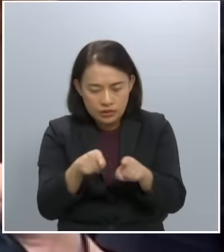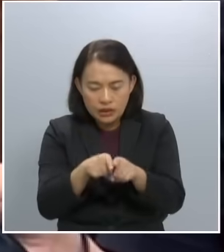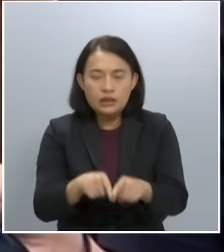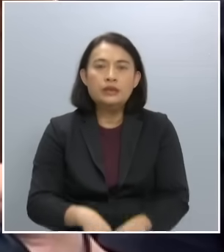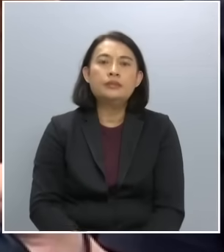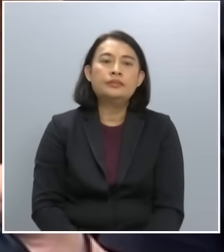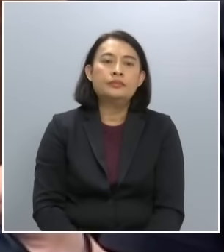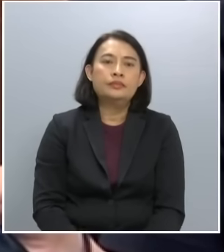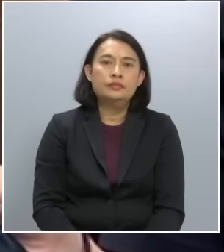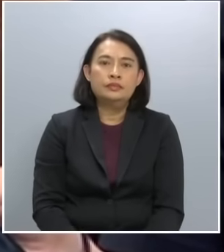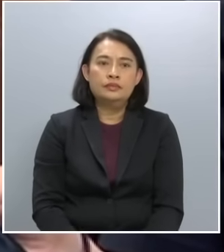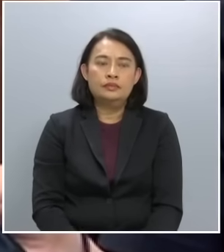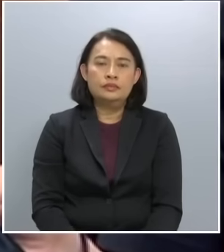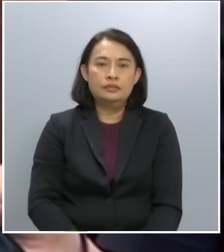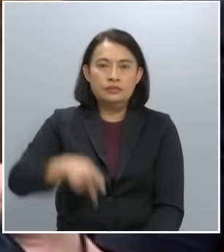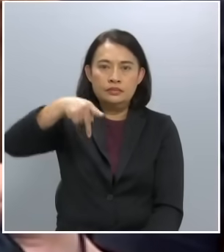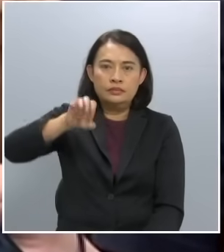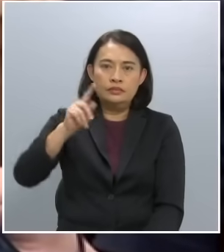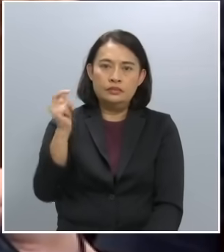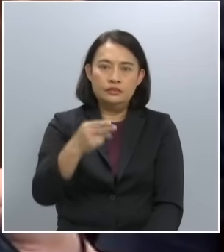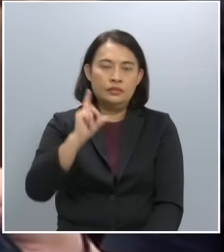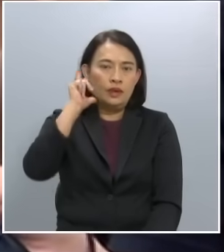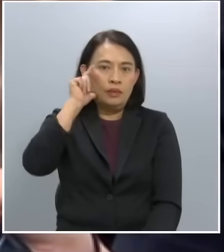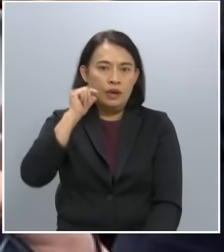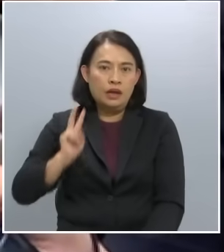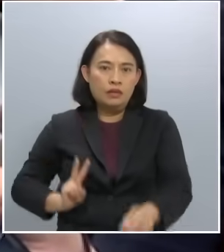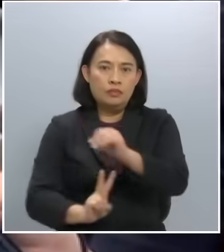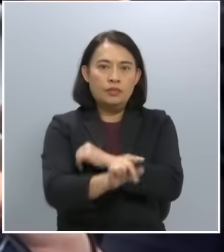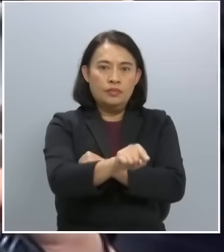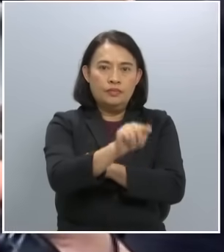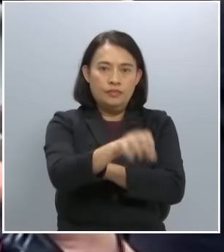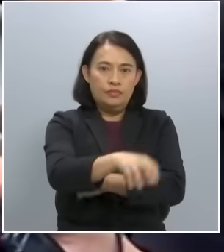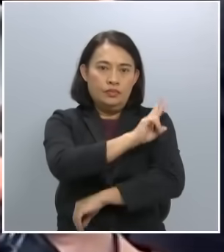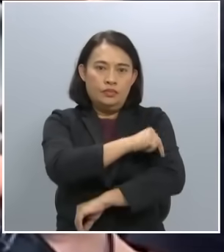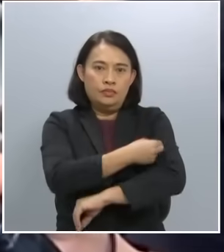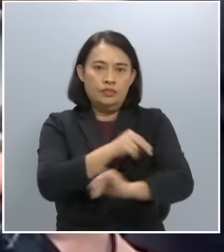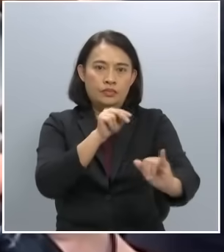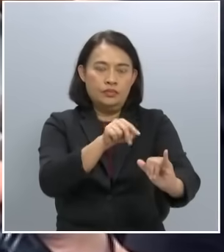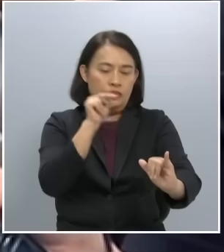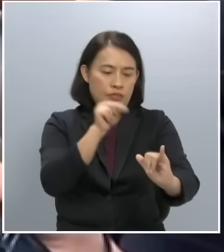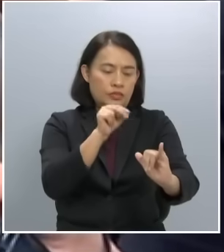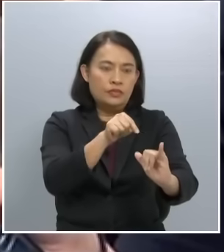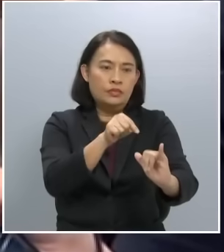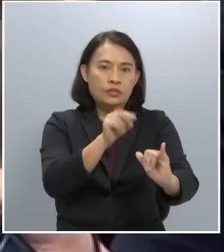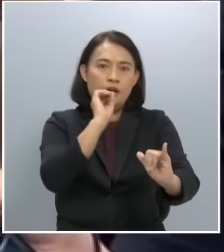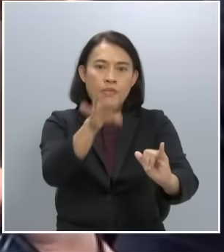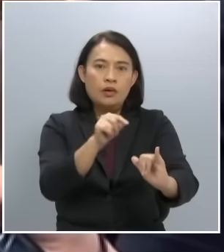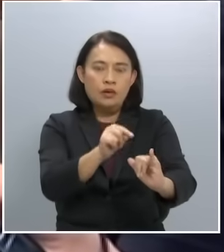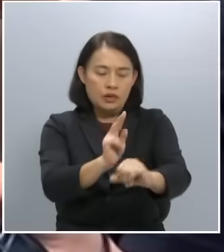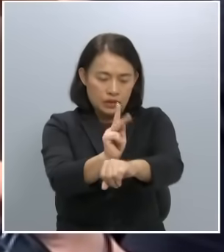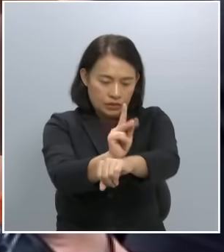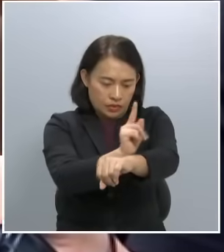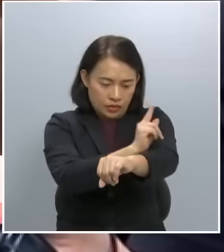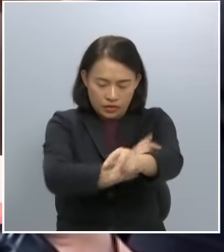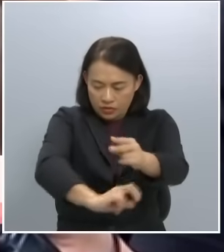ครับจากนั้นนะฮะคุณพีซกับทางคุณแม่เองเนี่ยก็ไปถึงโรงพยาบาลพอไปถึงสภาพแรกที่เห็นนะครับก็คืออย่างที่บอกฮะตามตามที่มีการ